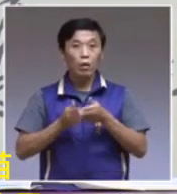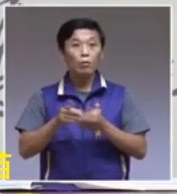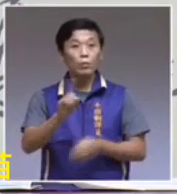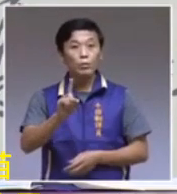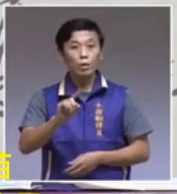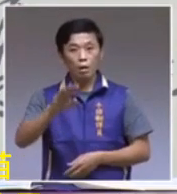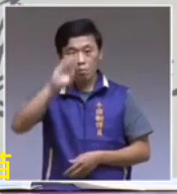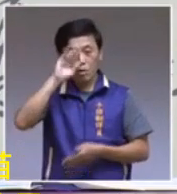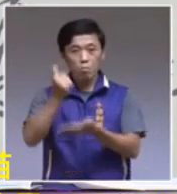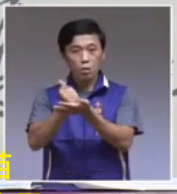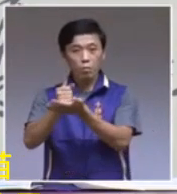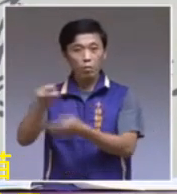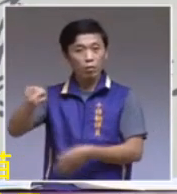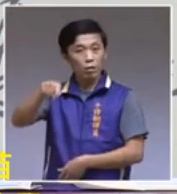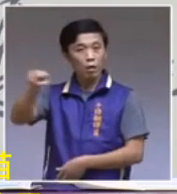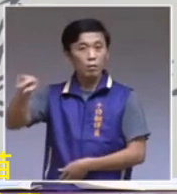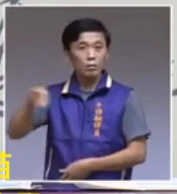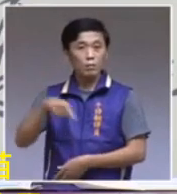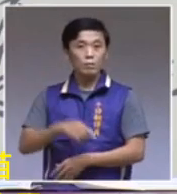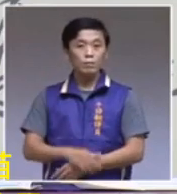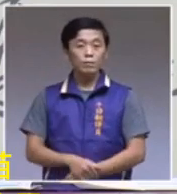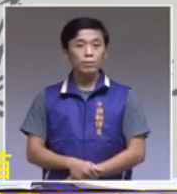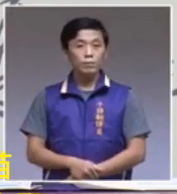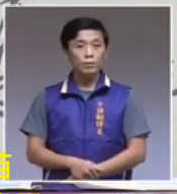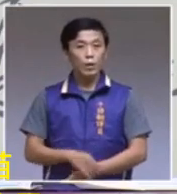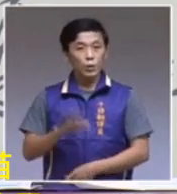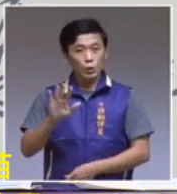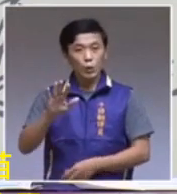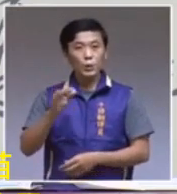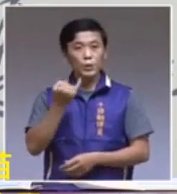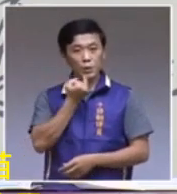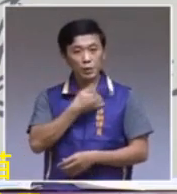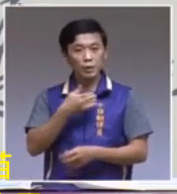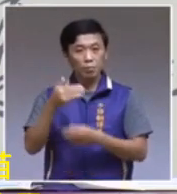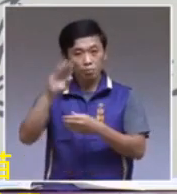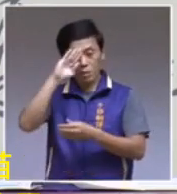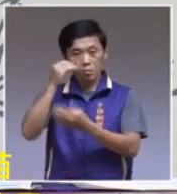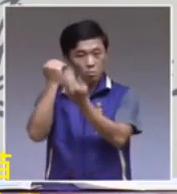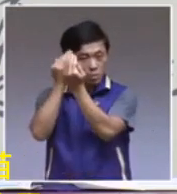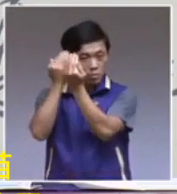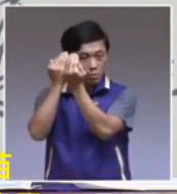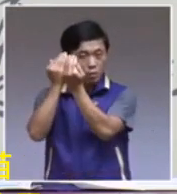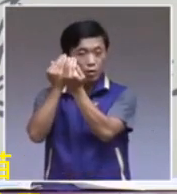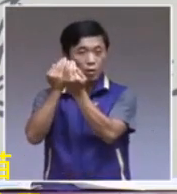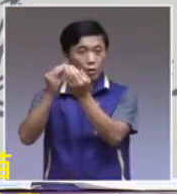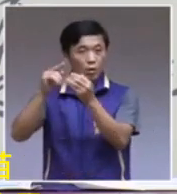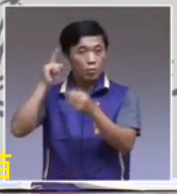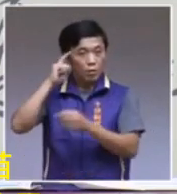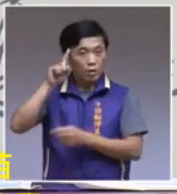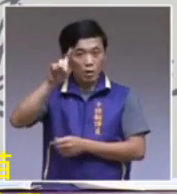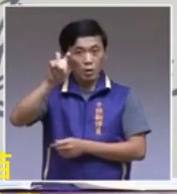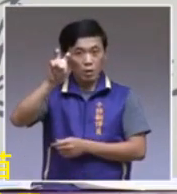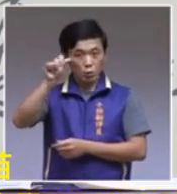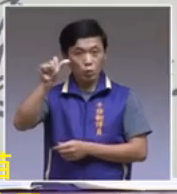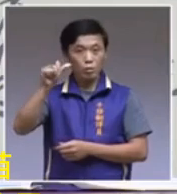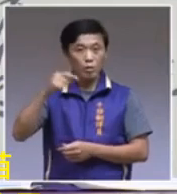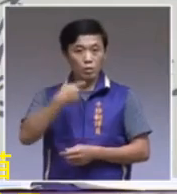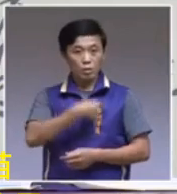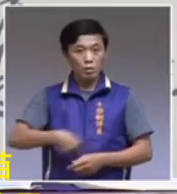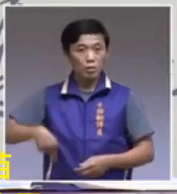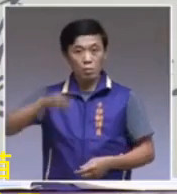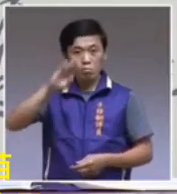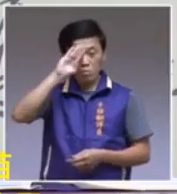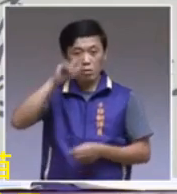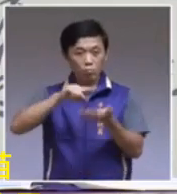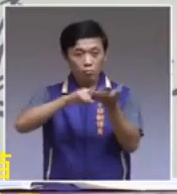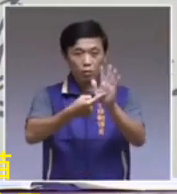案，现在看起来有一些潜伏期高达25天，那有一些是无症状的感染，所